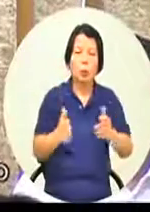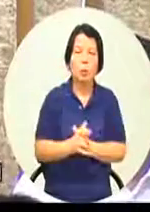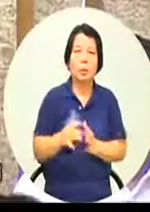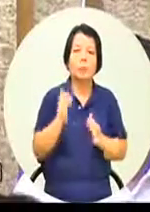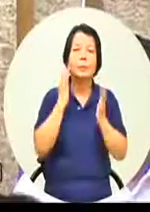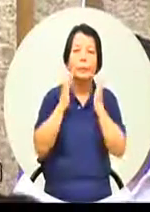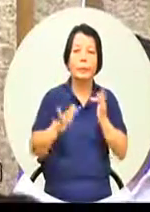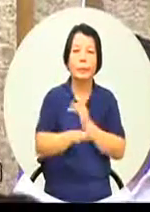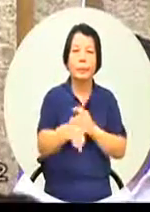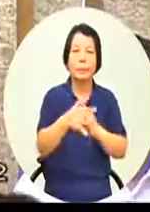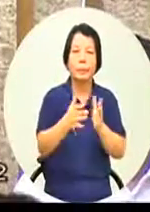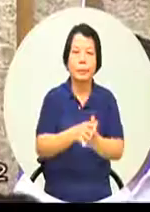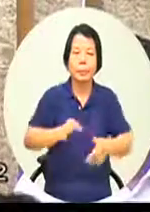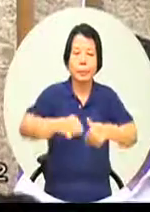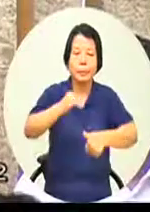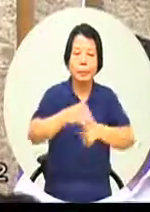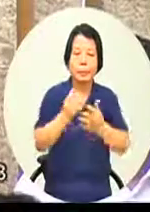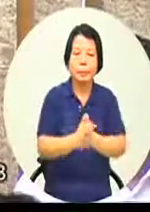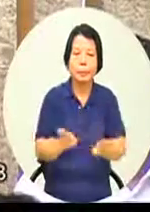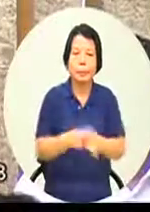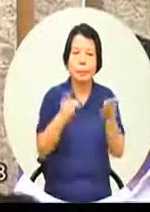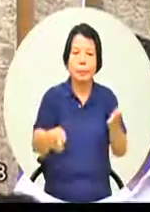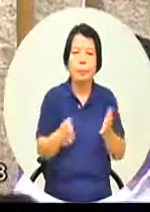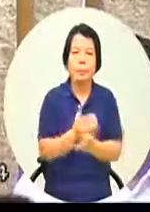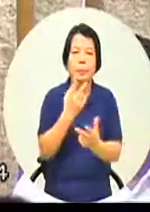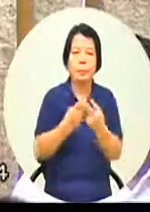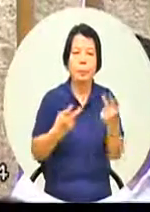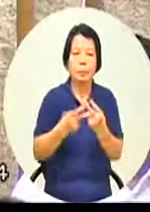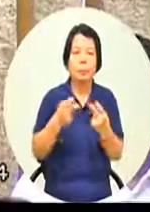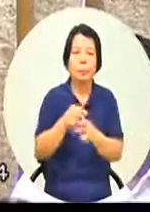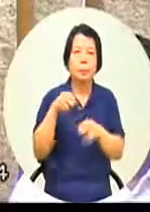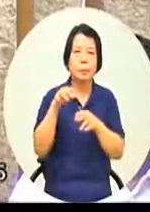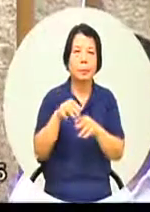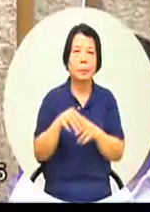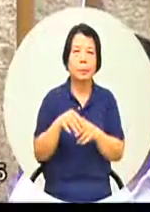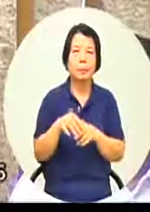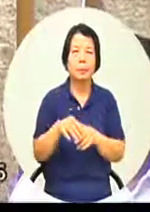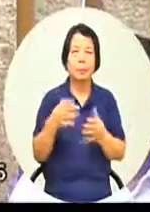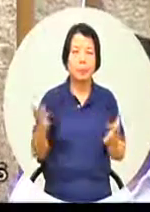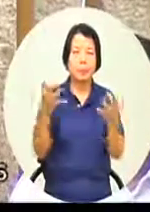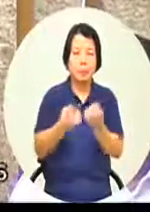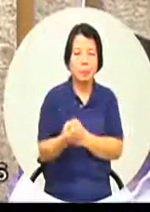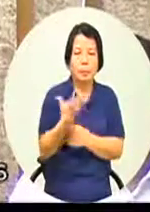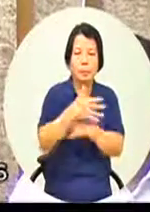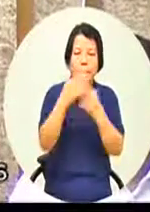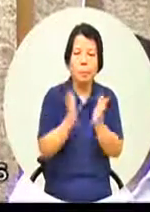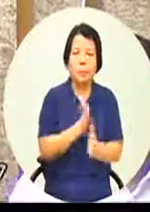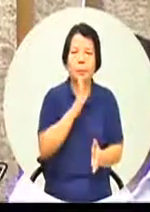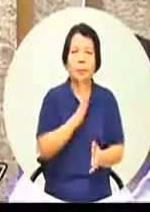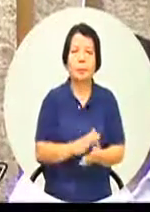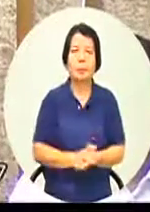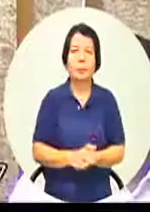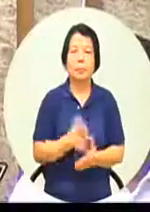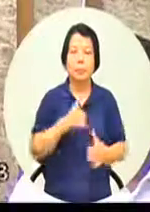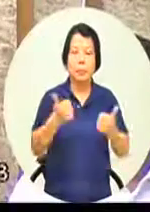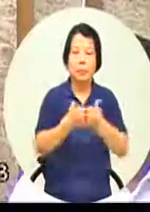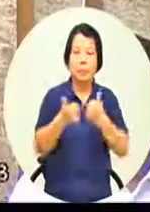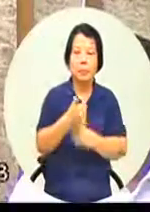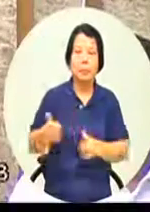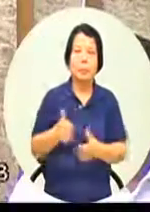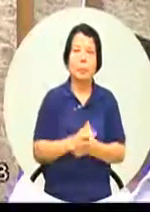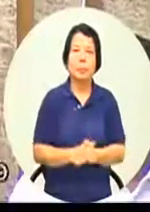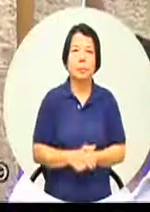后开发更多的这样的一个客群哦，因为现在可能当如同议员讲的， 可能 maybe 可能有些时候大概